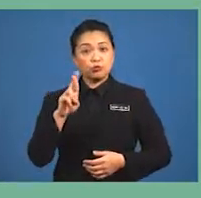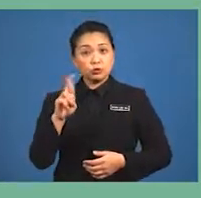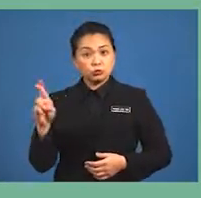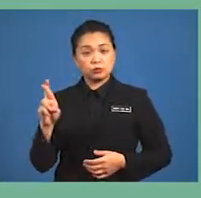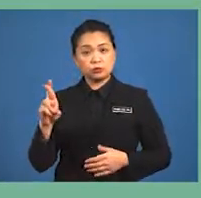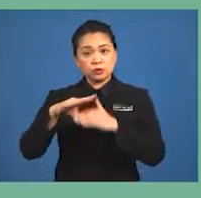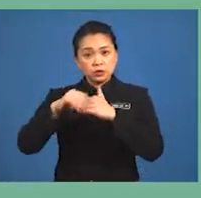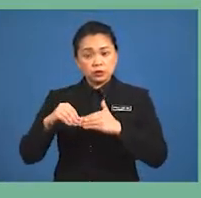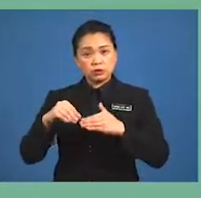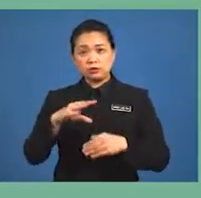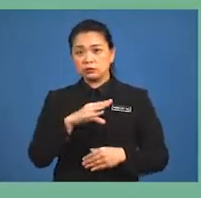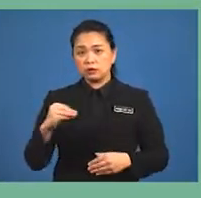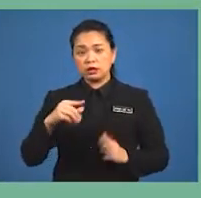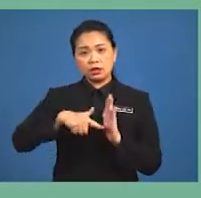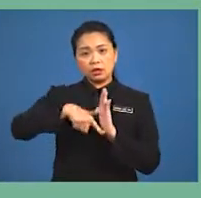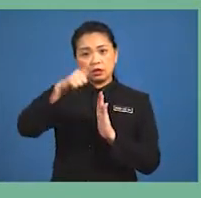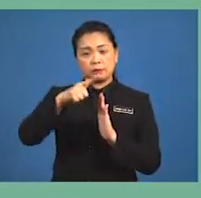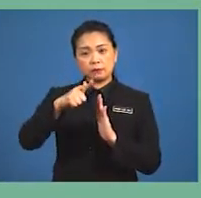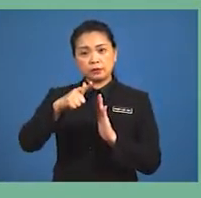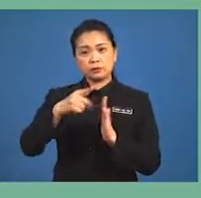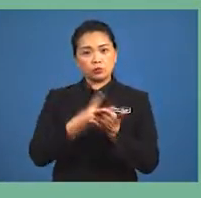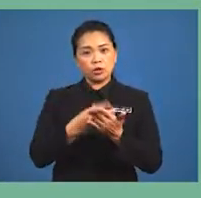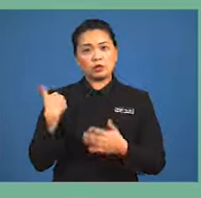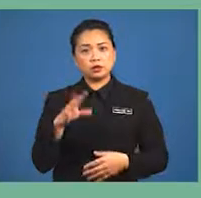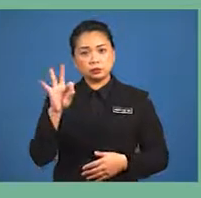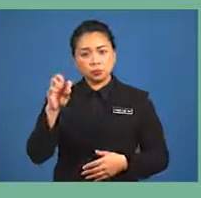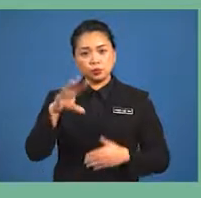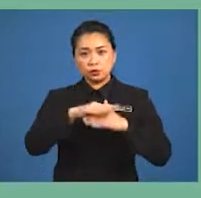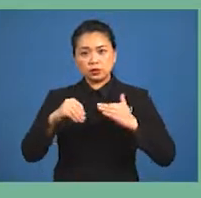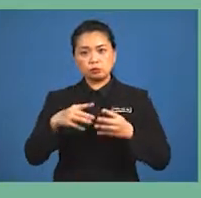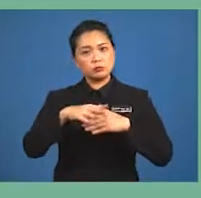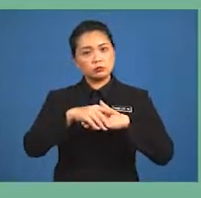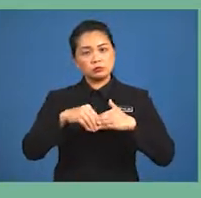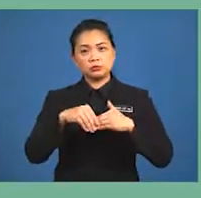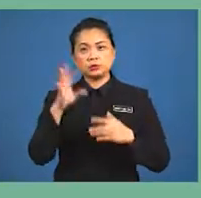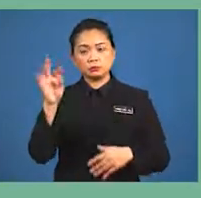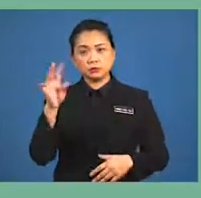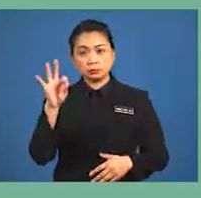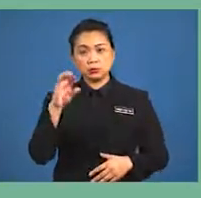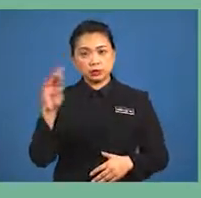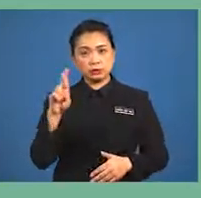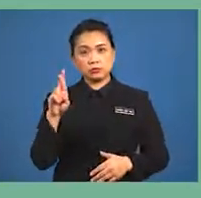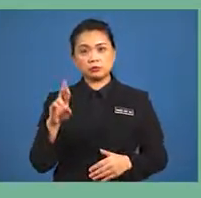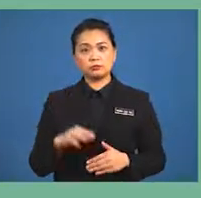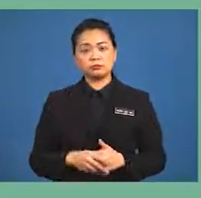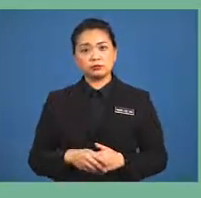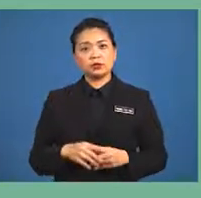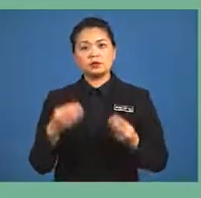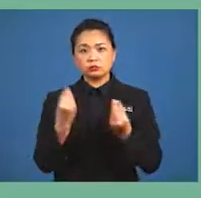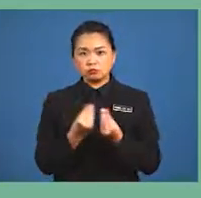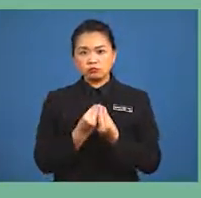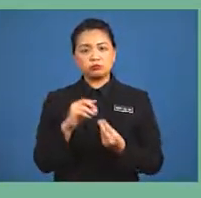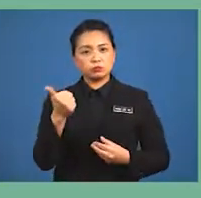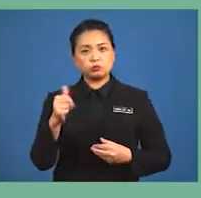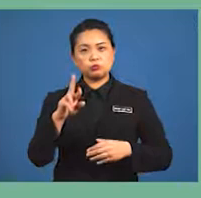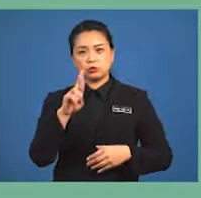RM10,000 dan lebihan reserve adalah RM90,000. Ini bermaksud jumlah RM10,000 reserve